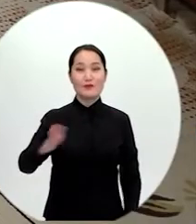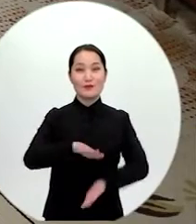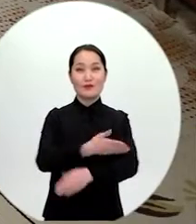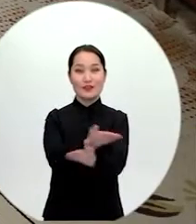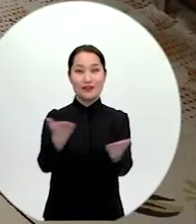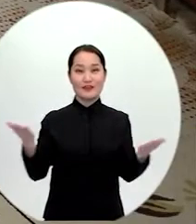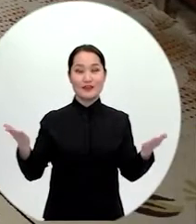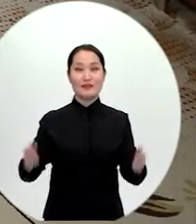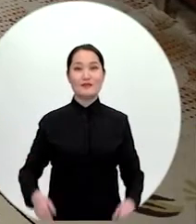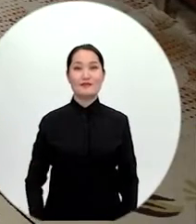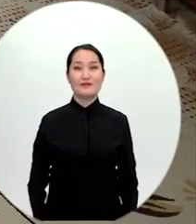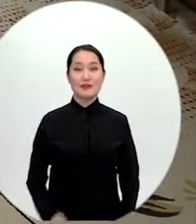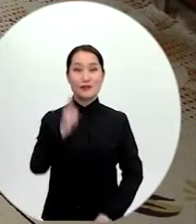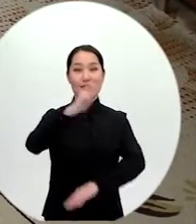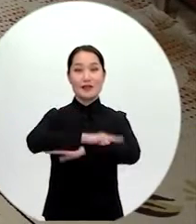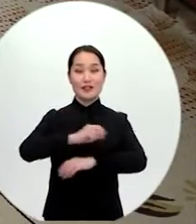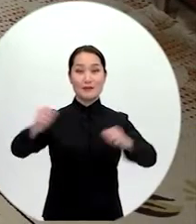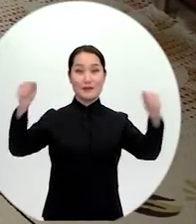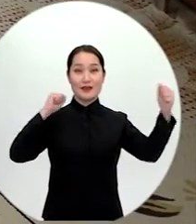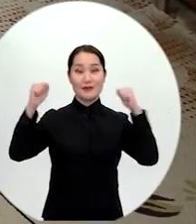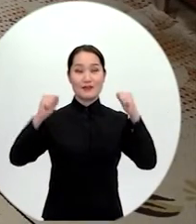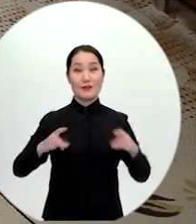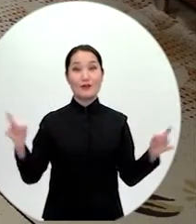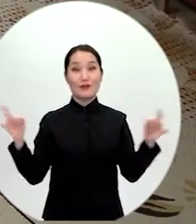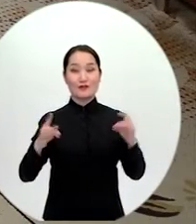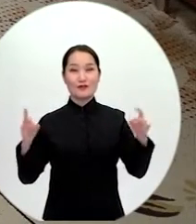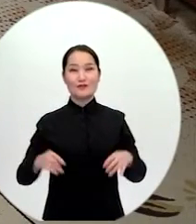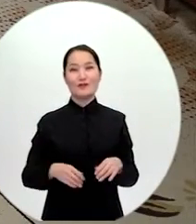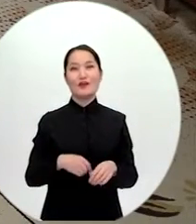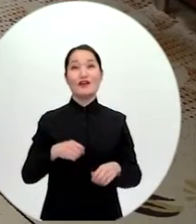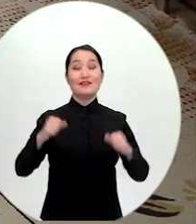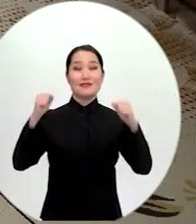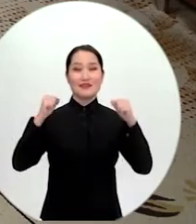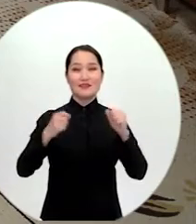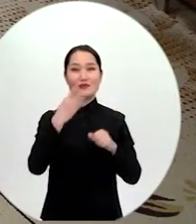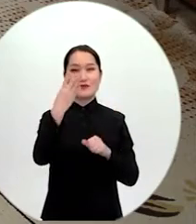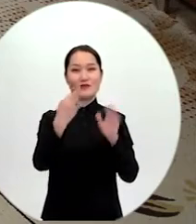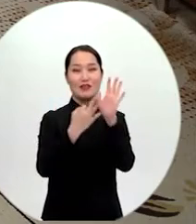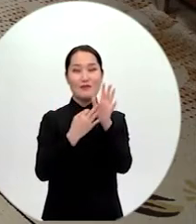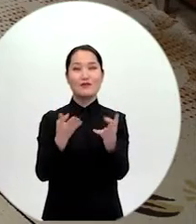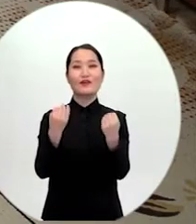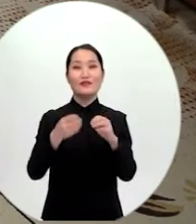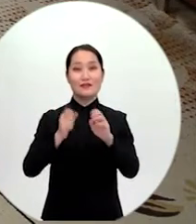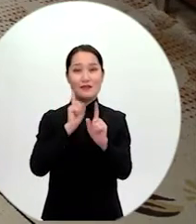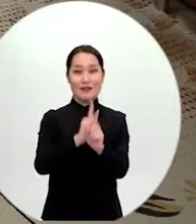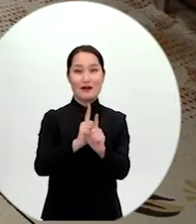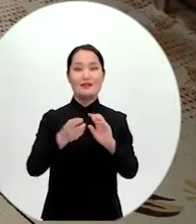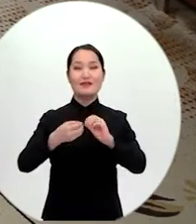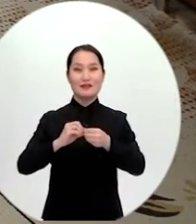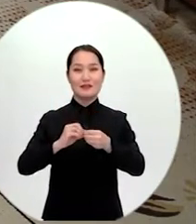Цаанаа хүүхдүүдээ 1-р ангийн мэн намрын хичээлээр хөгжимд хөдөлгөөнд 48 дод дасгал хийж сурцгаая. Дагаад